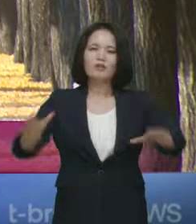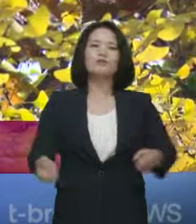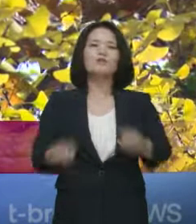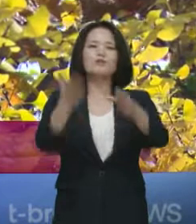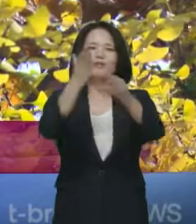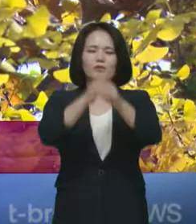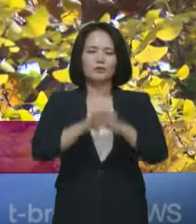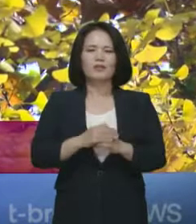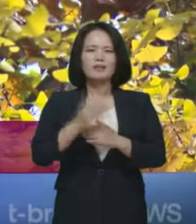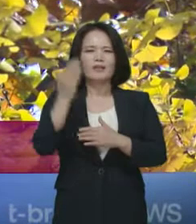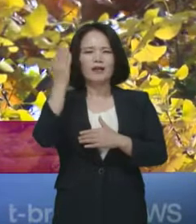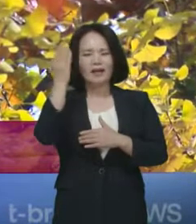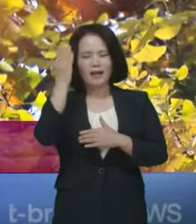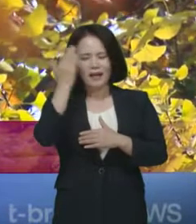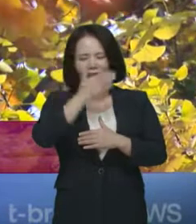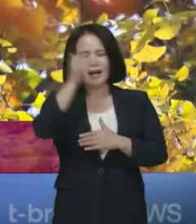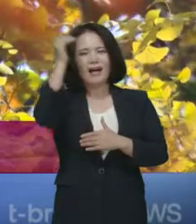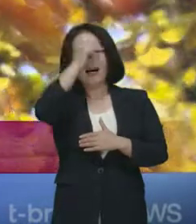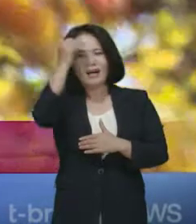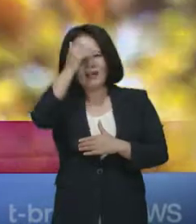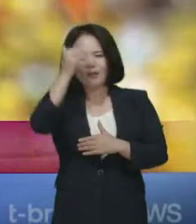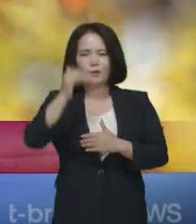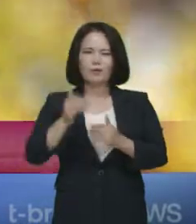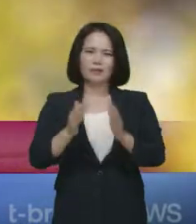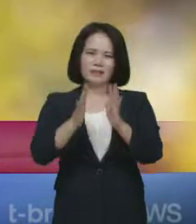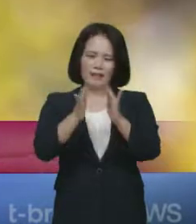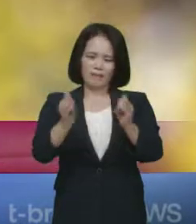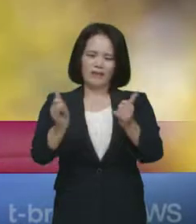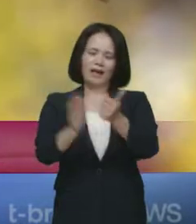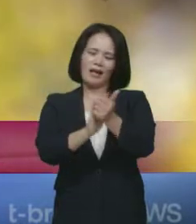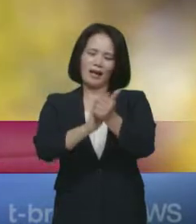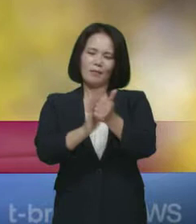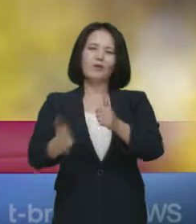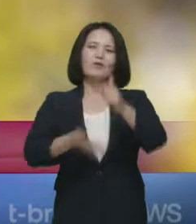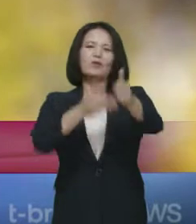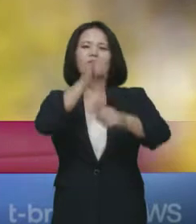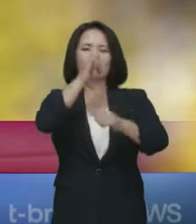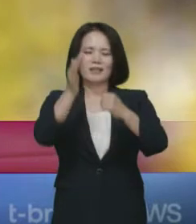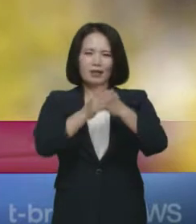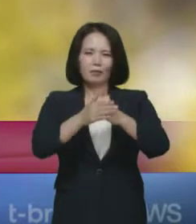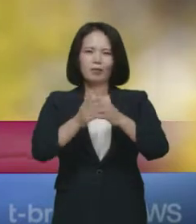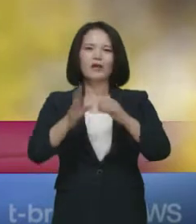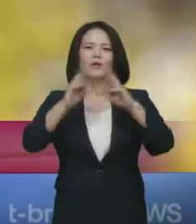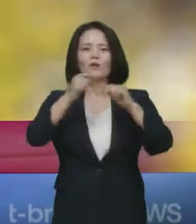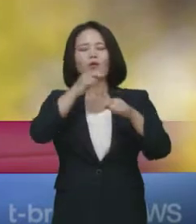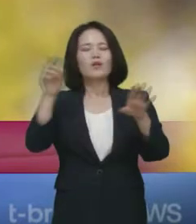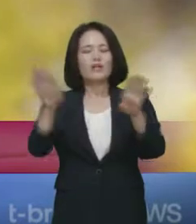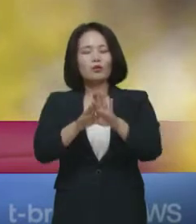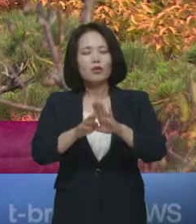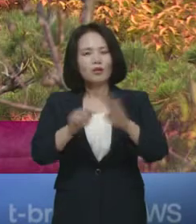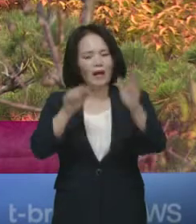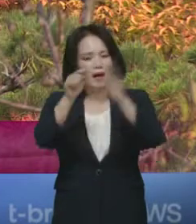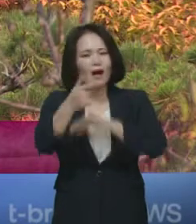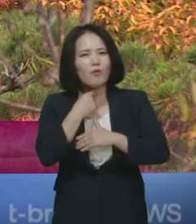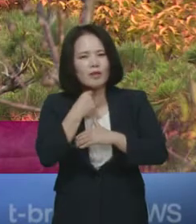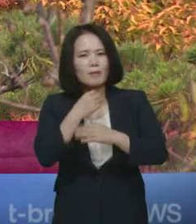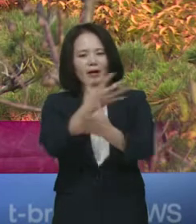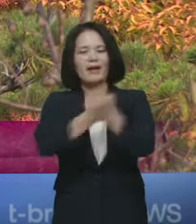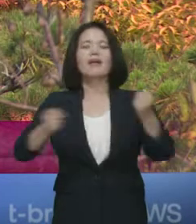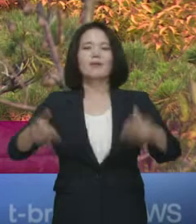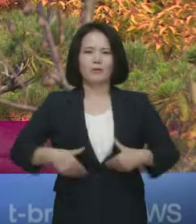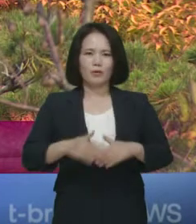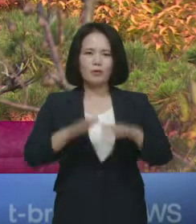쾌적하게 관람할 수 있도록 입장객을 전하고 있으니까 주말에 가시는 분들은 꼭 예약을 하시기 바랍니다 그리고 이번